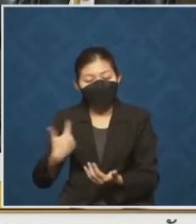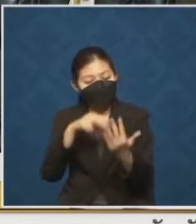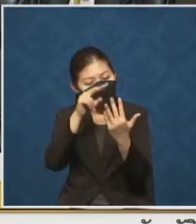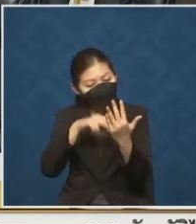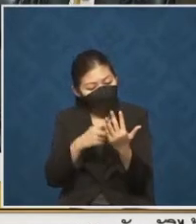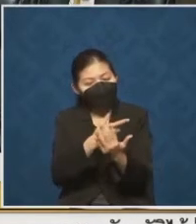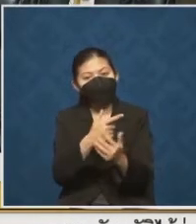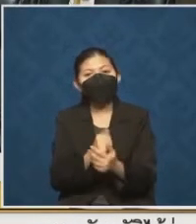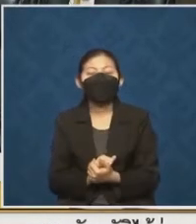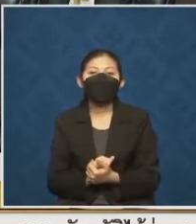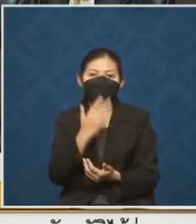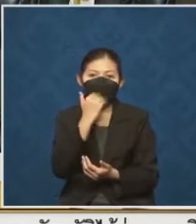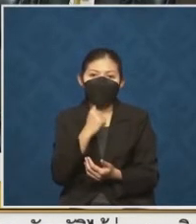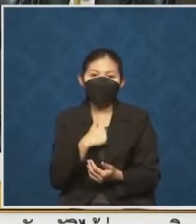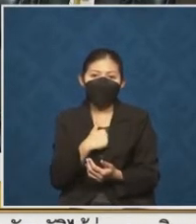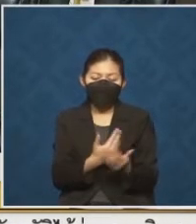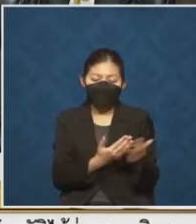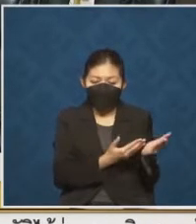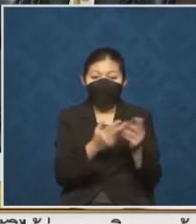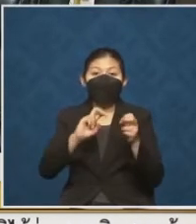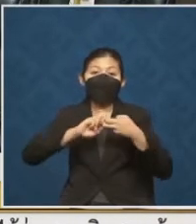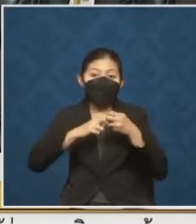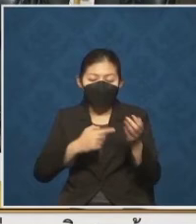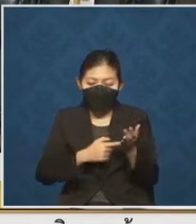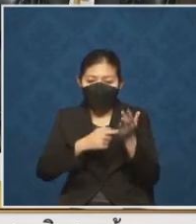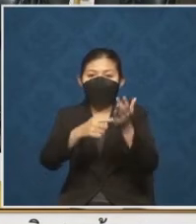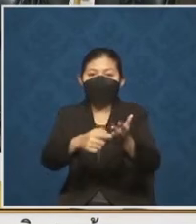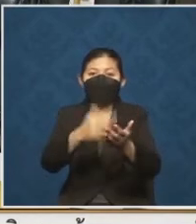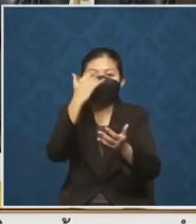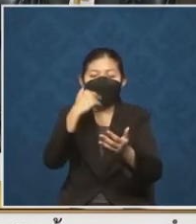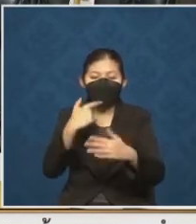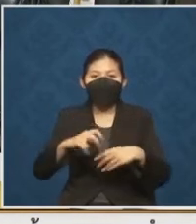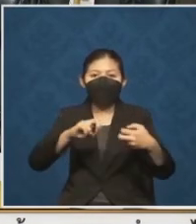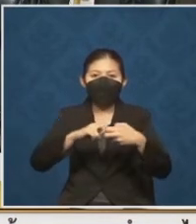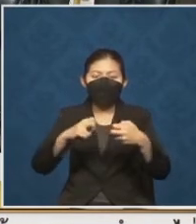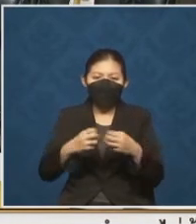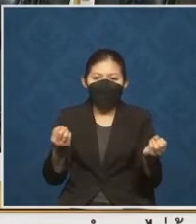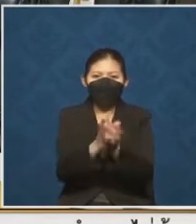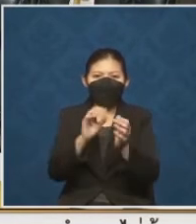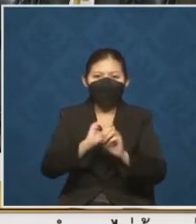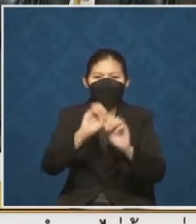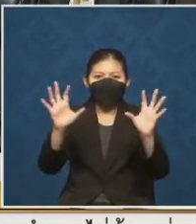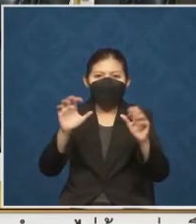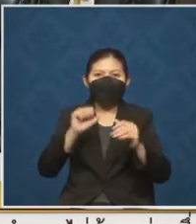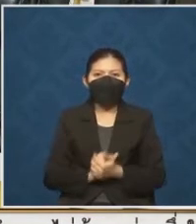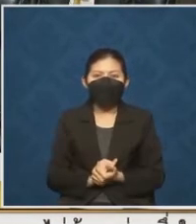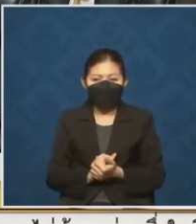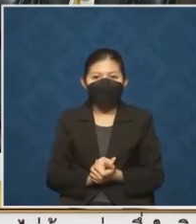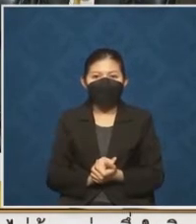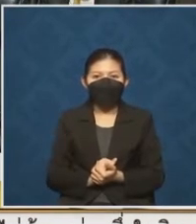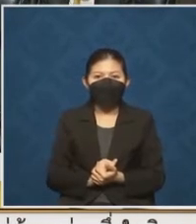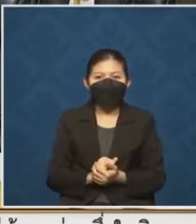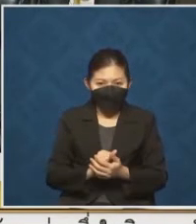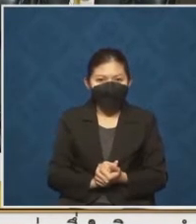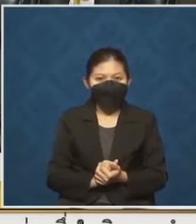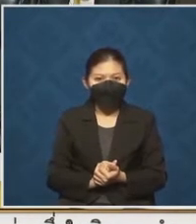สมาชิกฝ่ายค้านจะถามทั้งข้อเท็จจริงนะครับและส่วนไอ้ปัญหาไปพร้อมกันในแต่ละท่านแต่ละคนก็